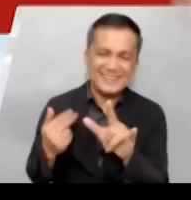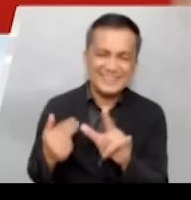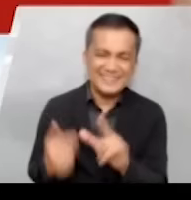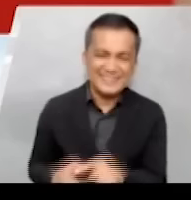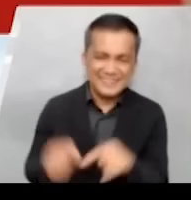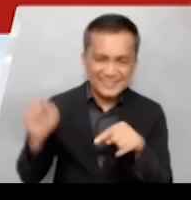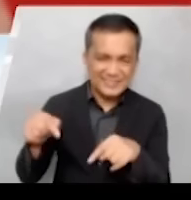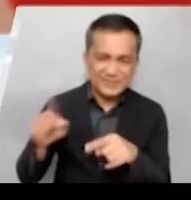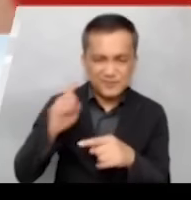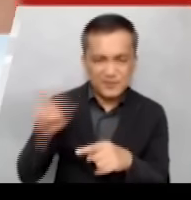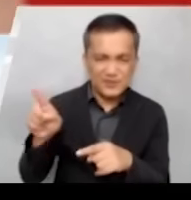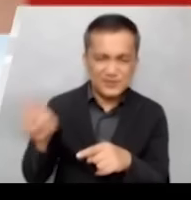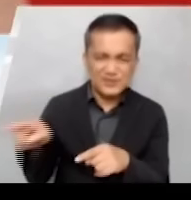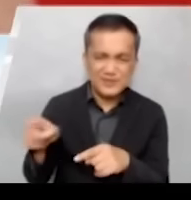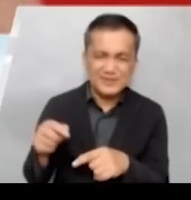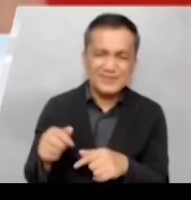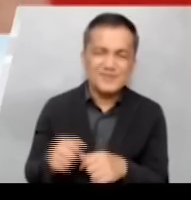Mwah.